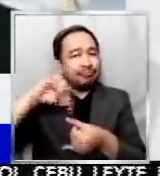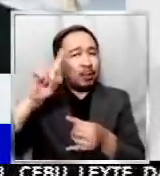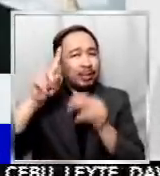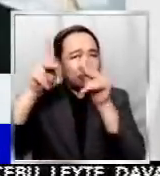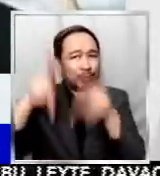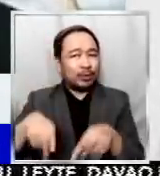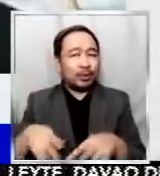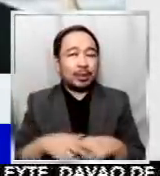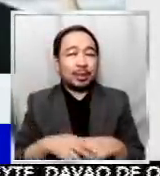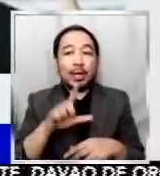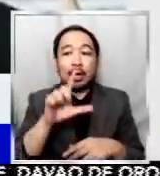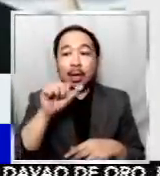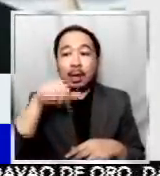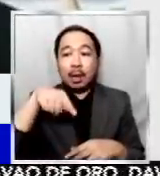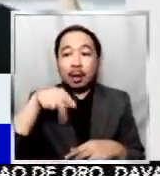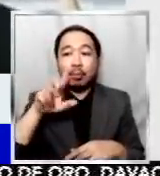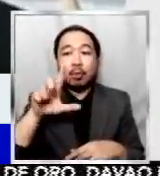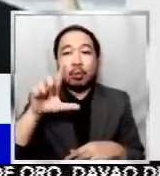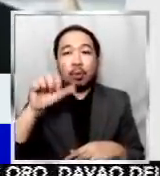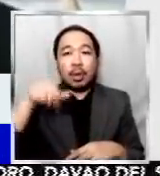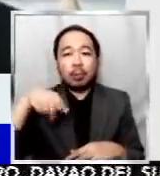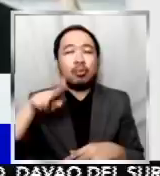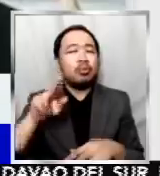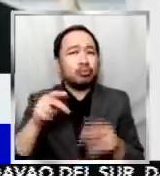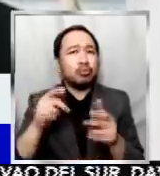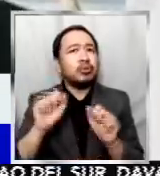talagang lumalaki siya around